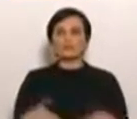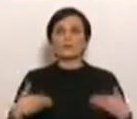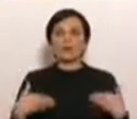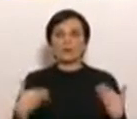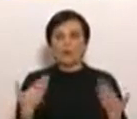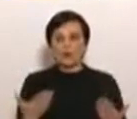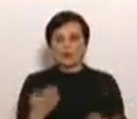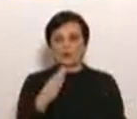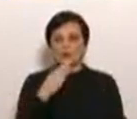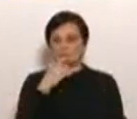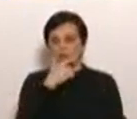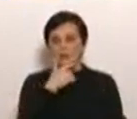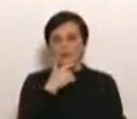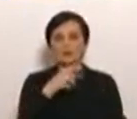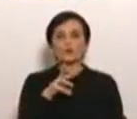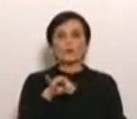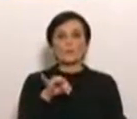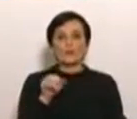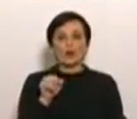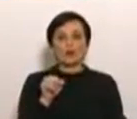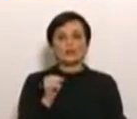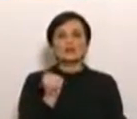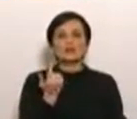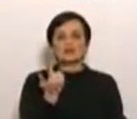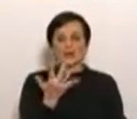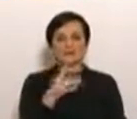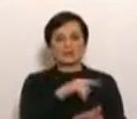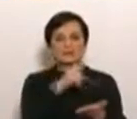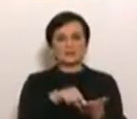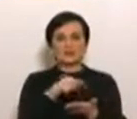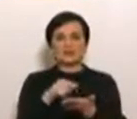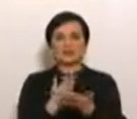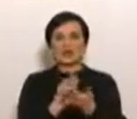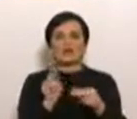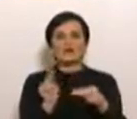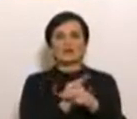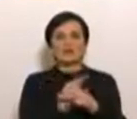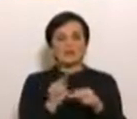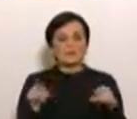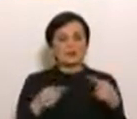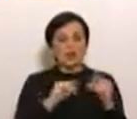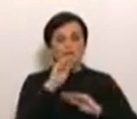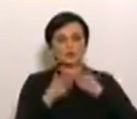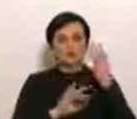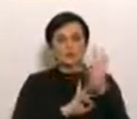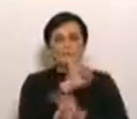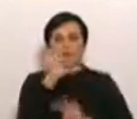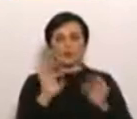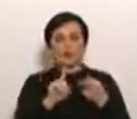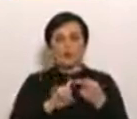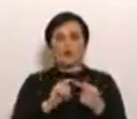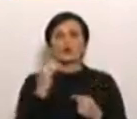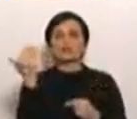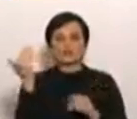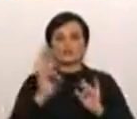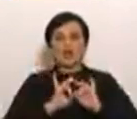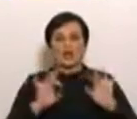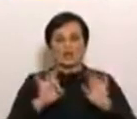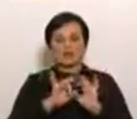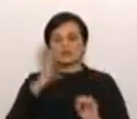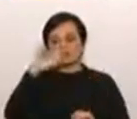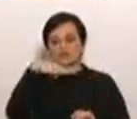მოგესალმებით, ქალბატონო მაია. Რამოდენიმე კითხვა მექნება ინფრასტრუქტურულ პროექტებთან დაკავშირებით. თქვენი საუბრები